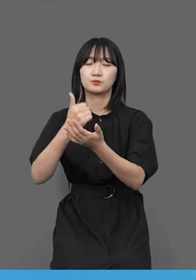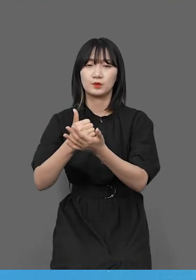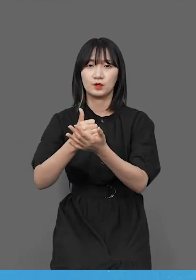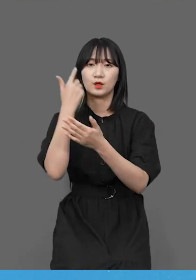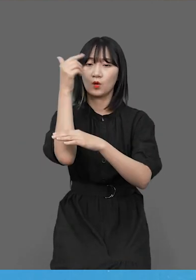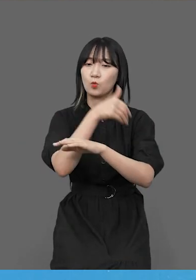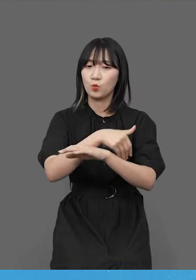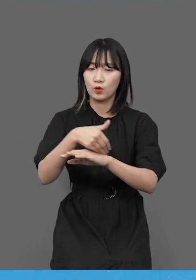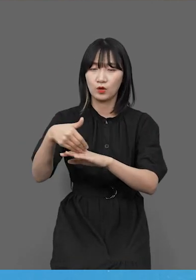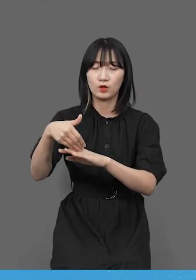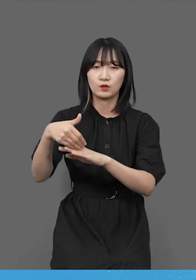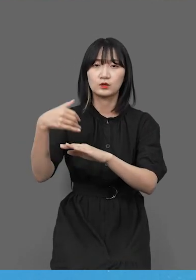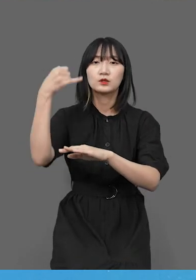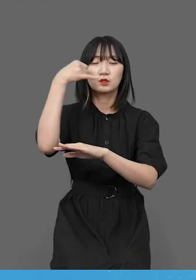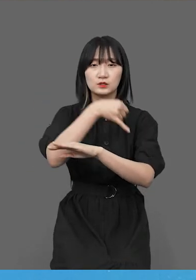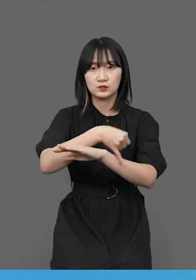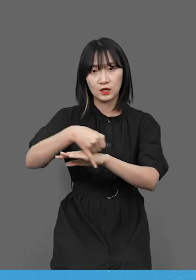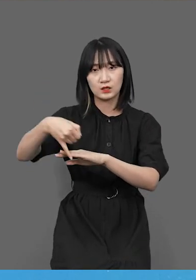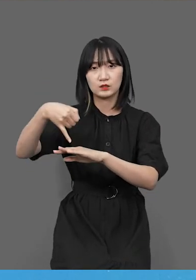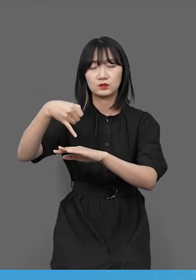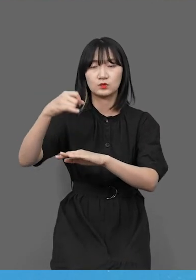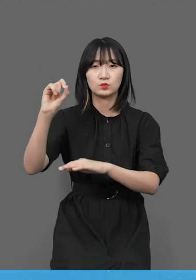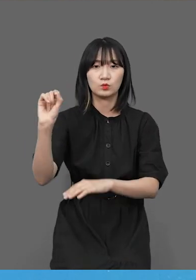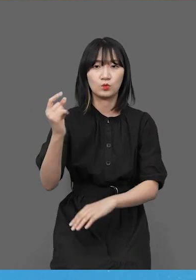되신 그분의 디자인에 의해서